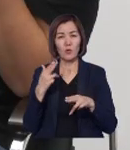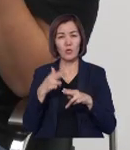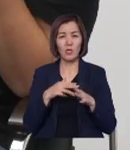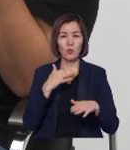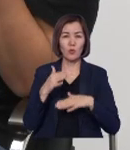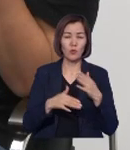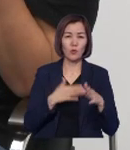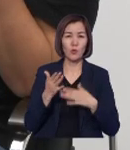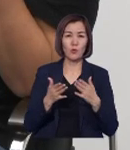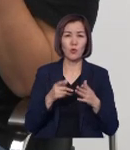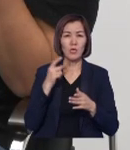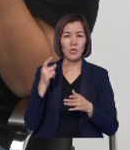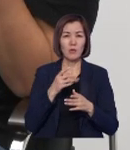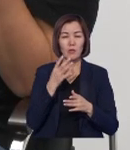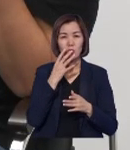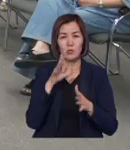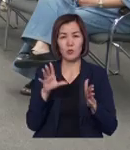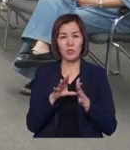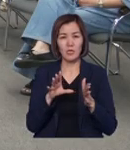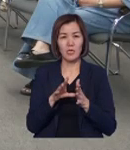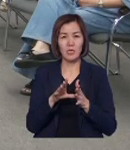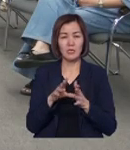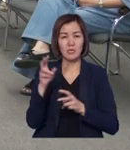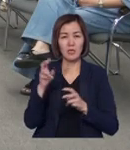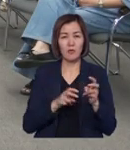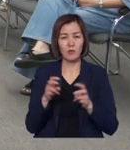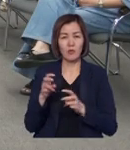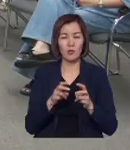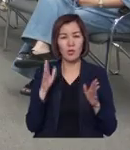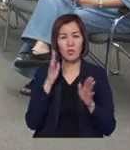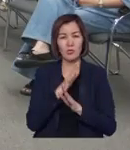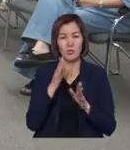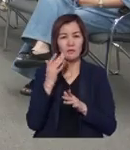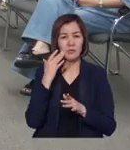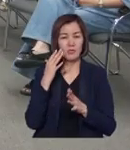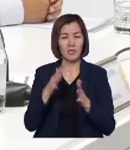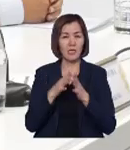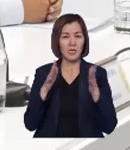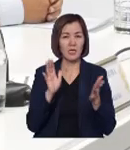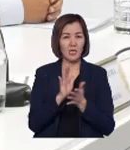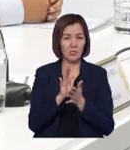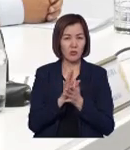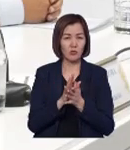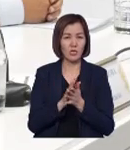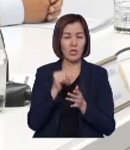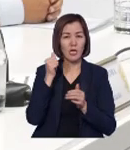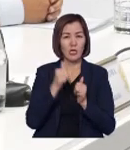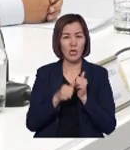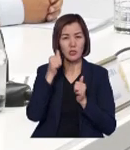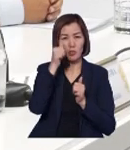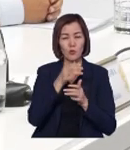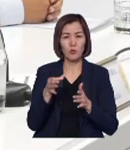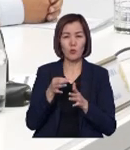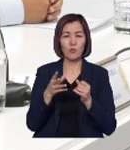жылу энергетикасы өнеркәсіп кәсіпорындар мен коммуналдық кәсіпорындар қоршаған ортаны неғұрлым ірі ластаушылар. Жыл сайын облыс